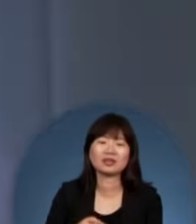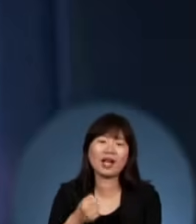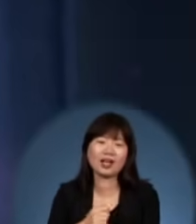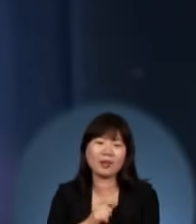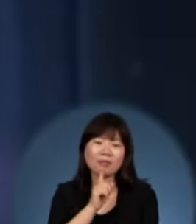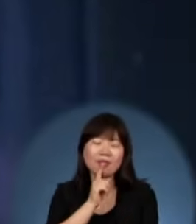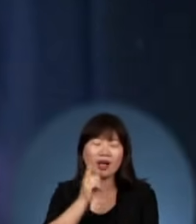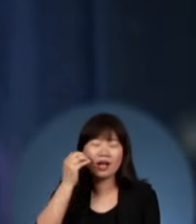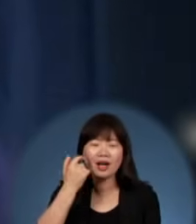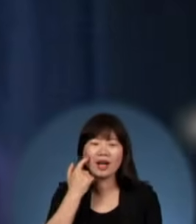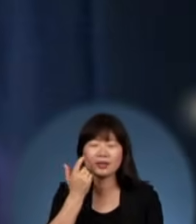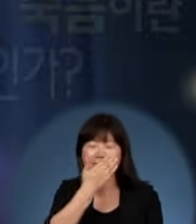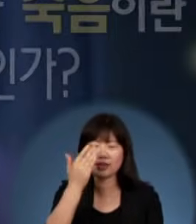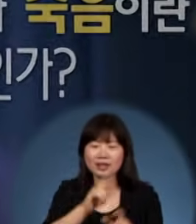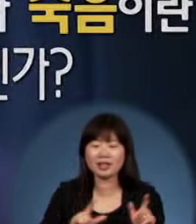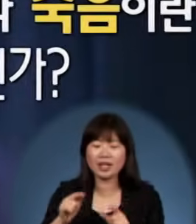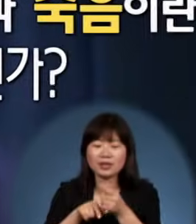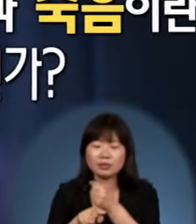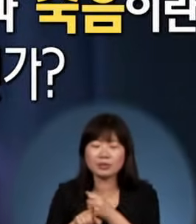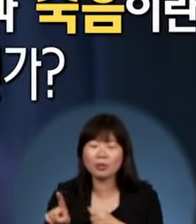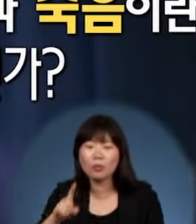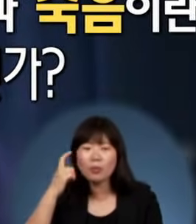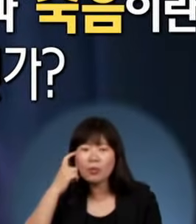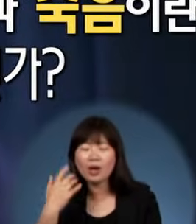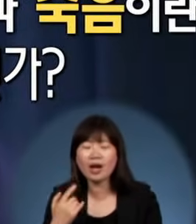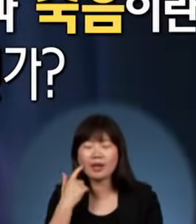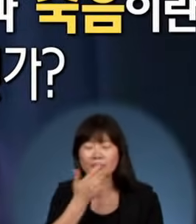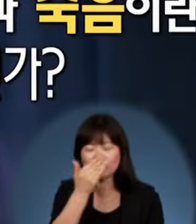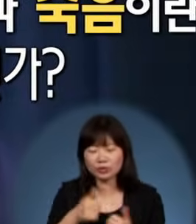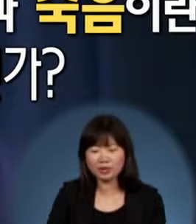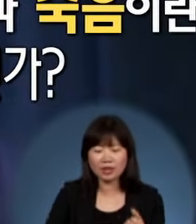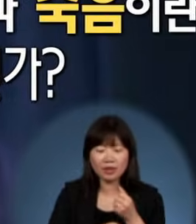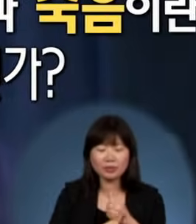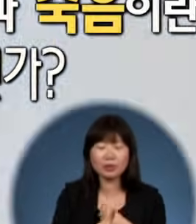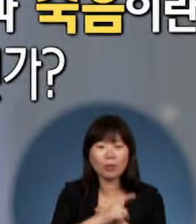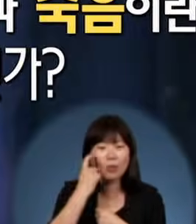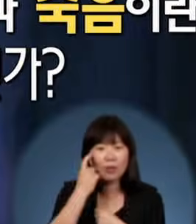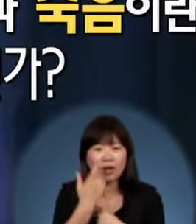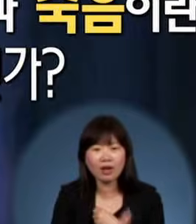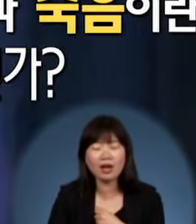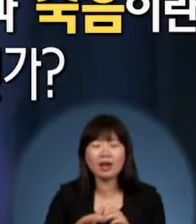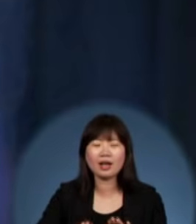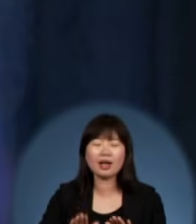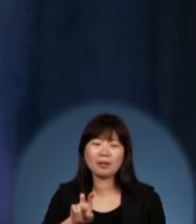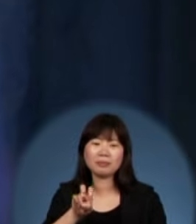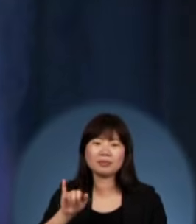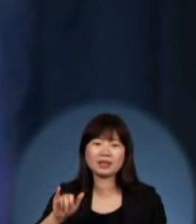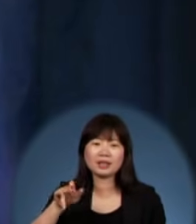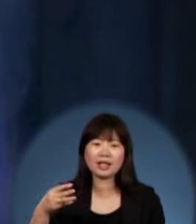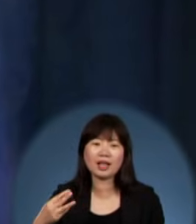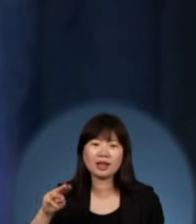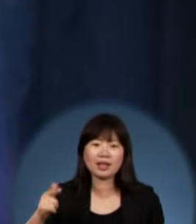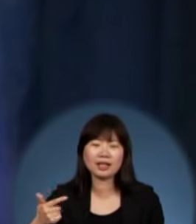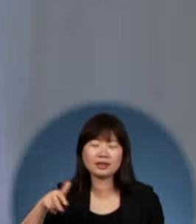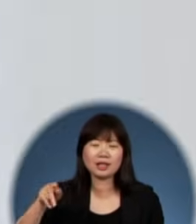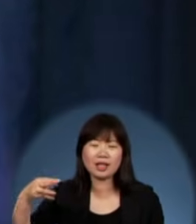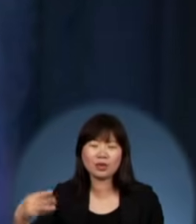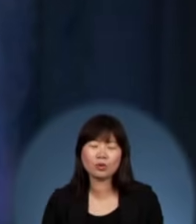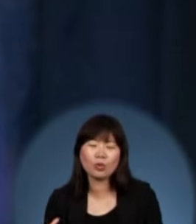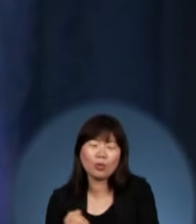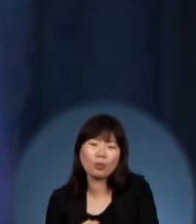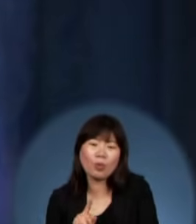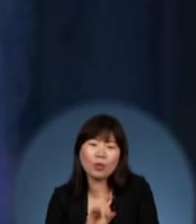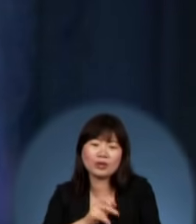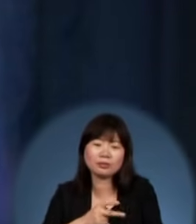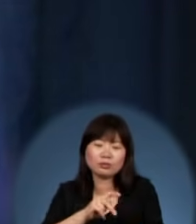것입니다 아름답게 산다는 것은 무엇이고 아름 밖에 죽는다는 것은 무엇인가에 대해서 켈란 전모가 인문학의 종결자 밤